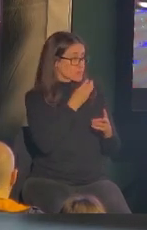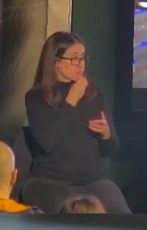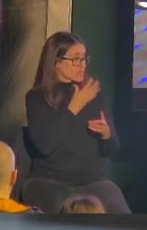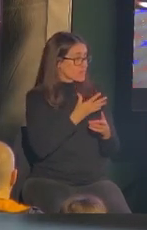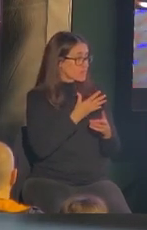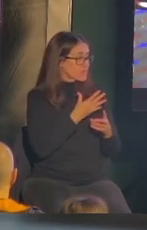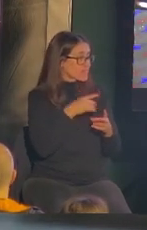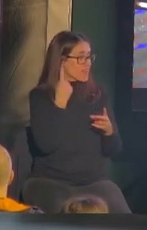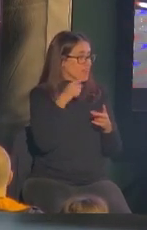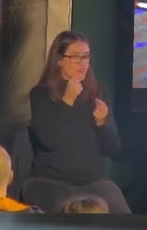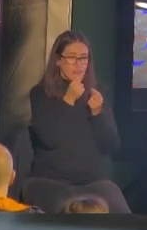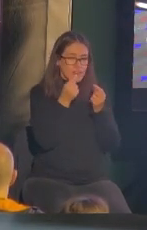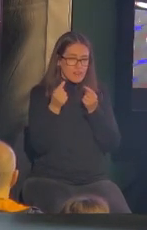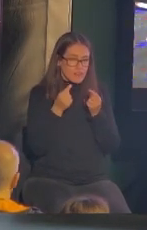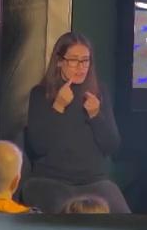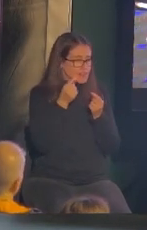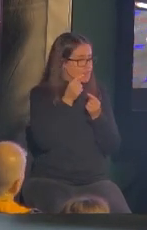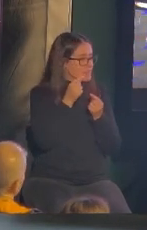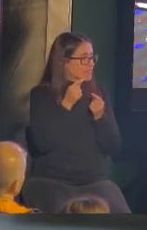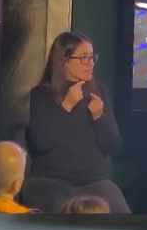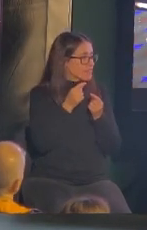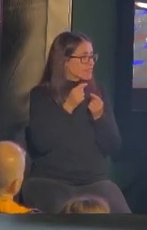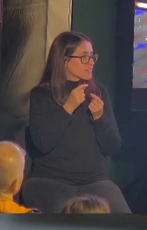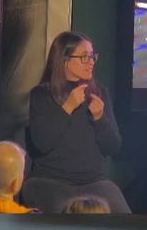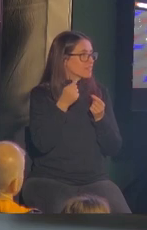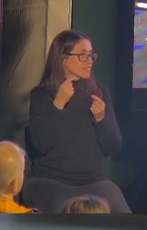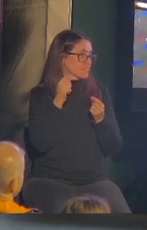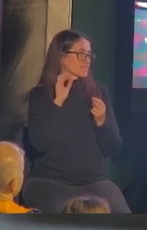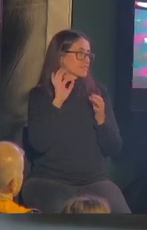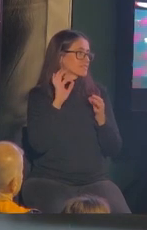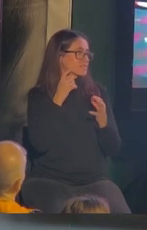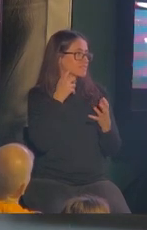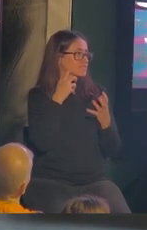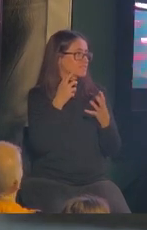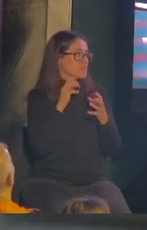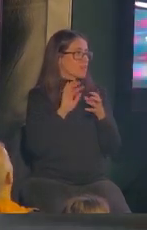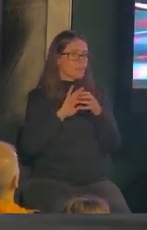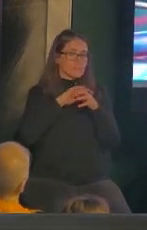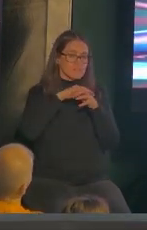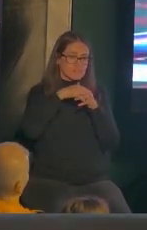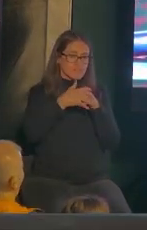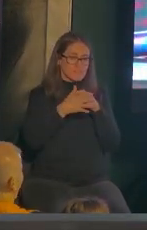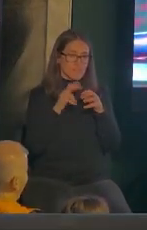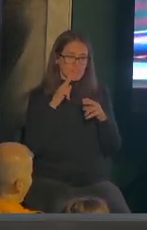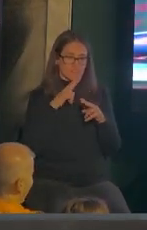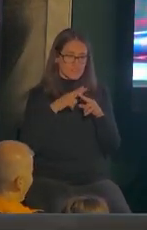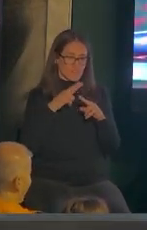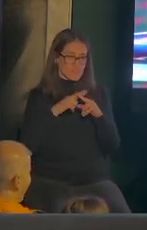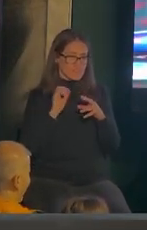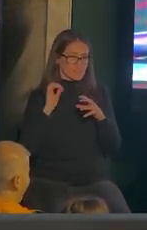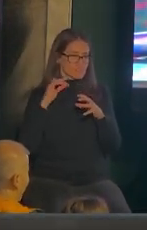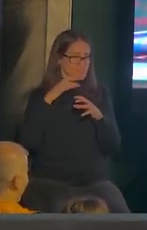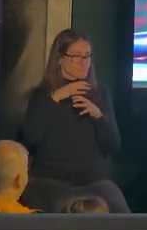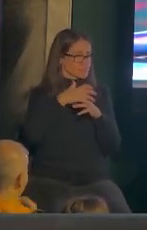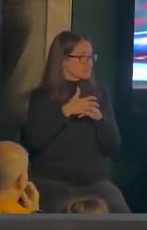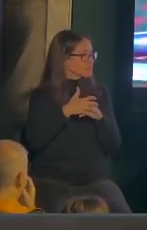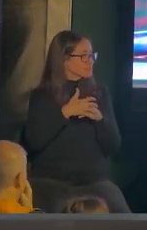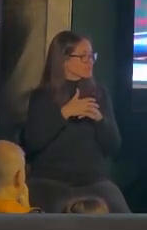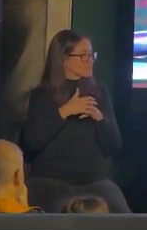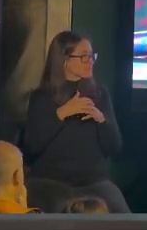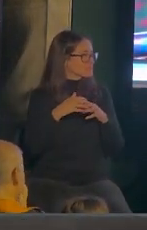hi ha com aquests puntets. Això és l'efecte avellutat que li dona la xocolata.